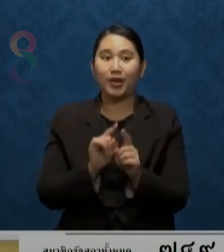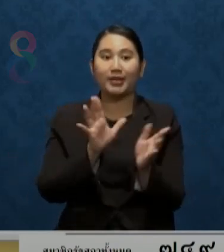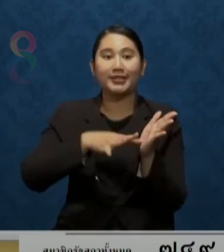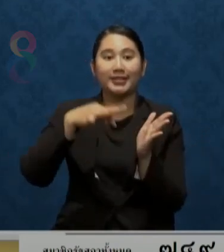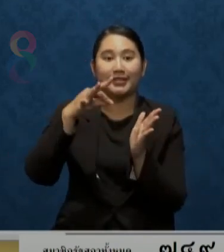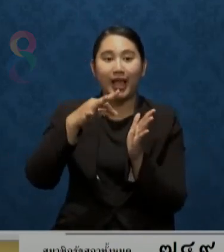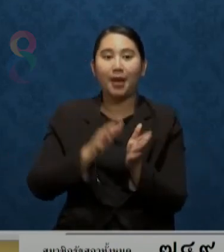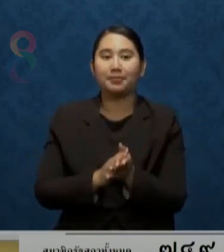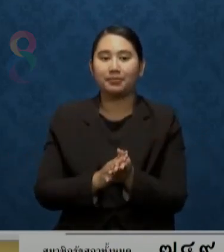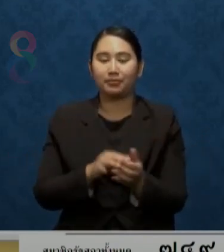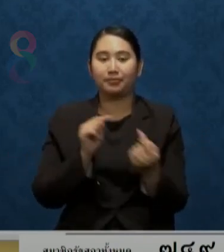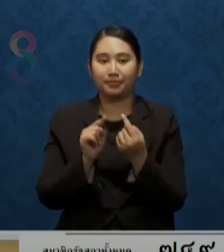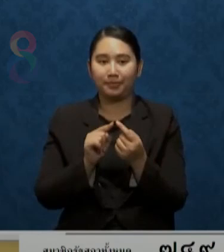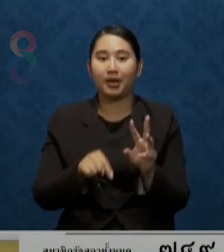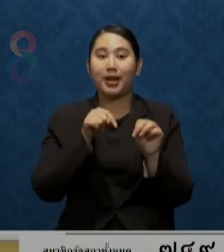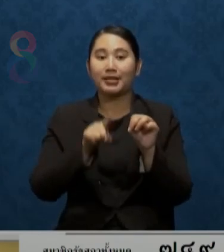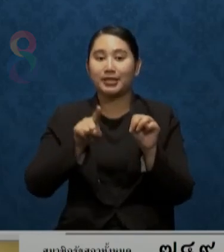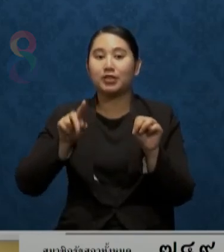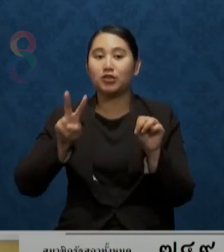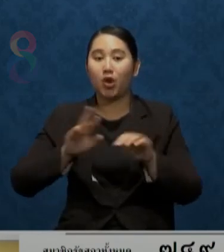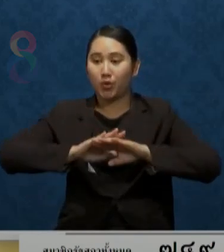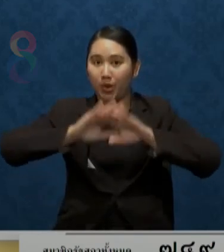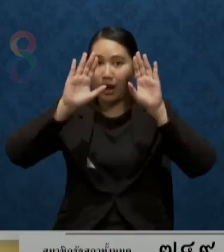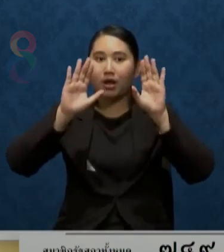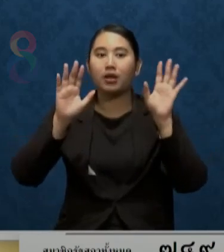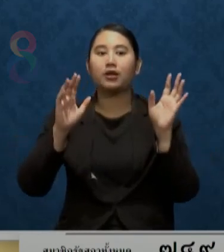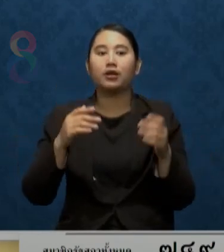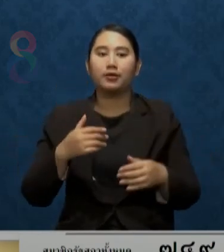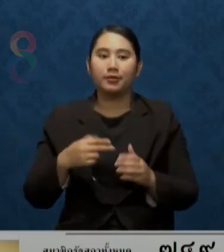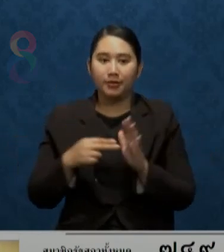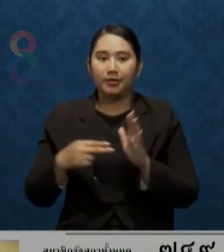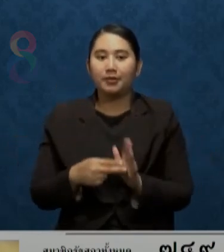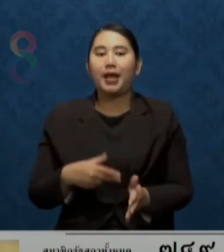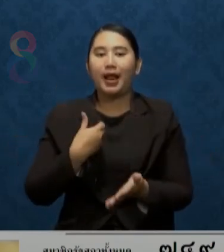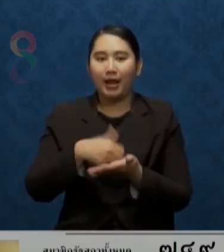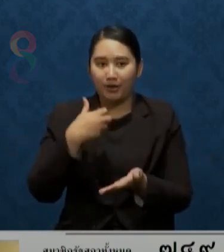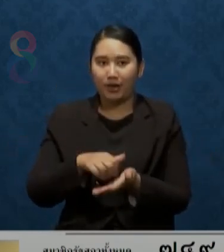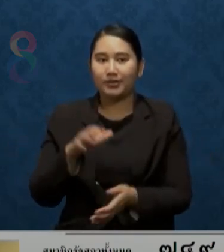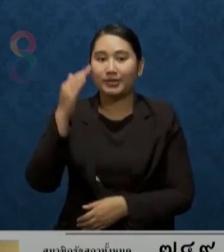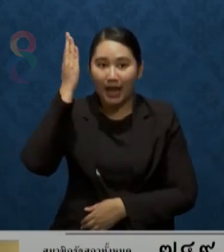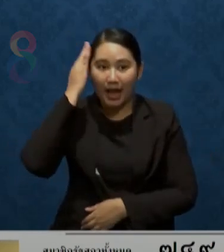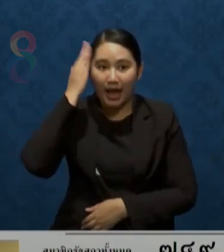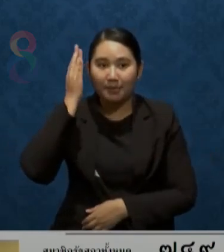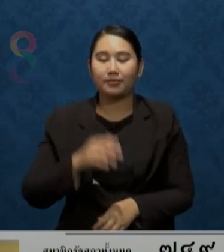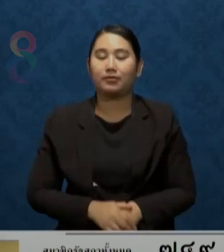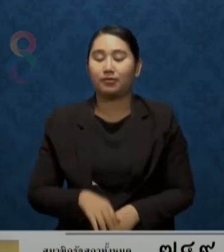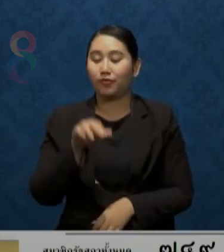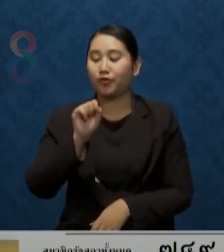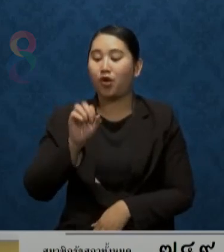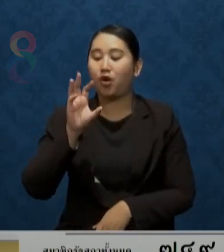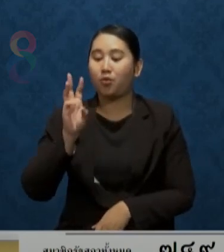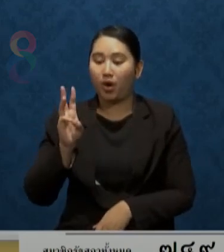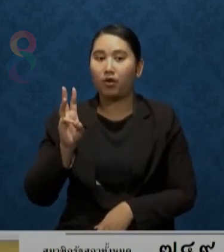อร์ในส่วนที่ยกเลิกมาตรา112นี่คือมันเป็นที่มาที่ไปครับท่านประธานครับสิ่งที่สมาชิกวุฒิสภาเนี่ย